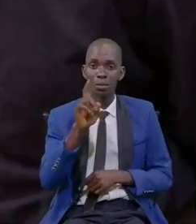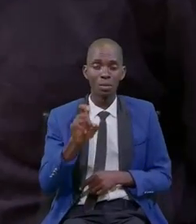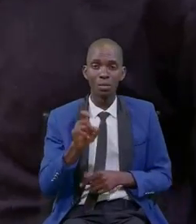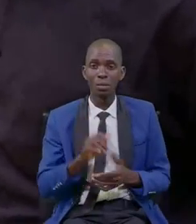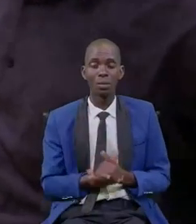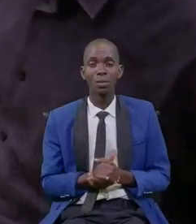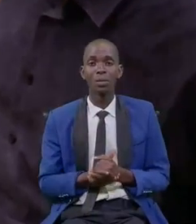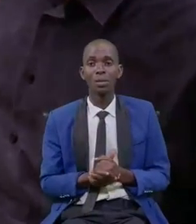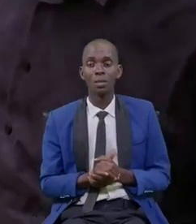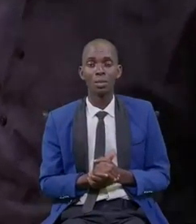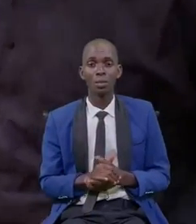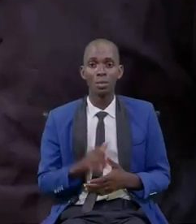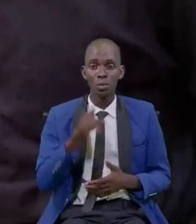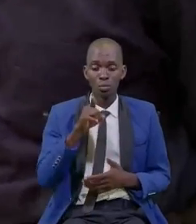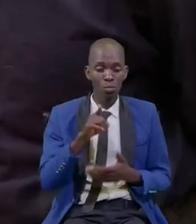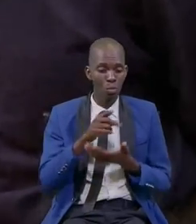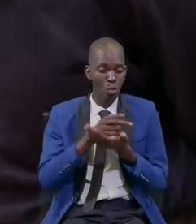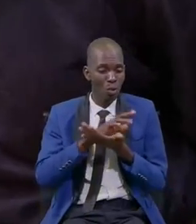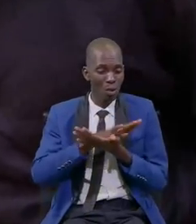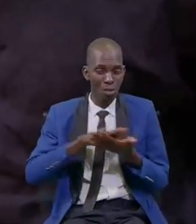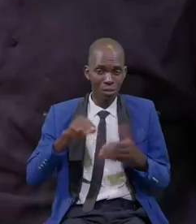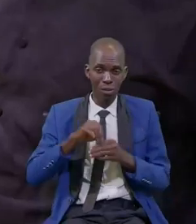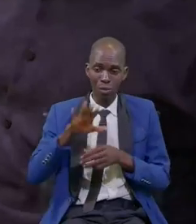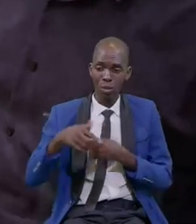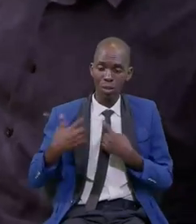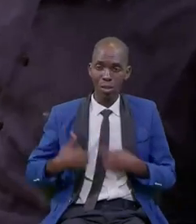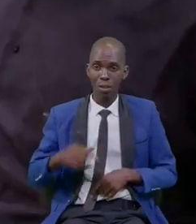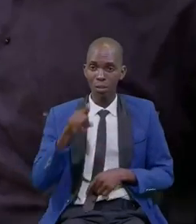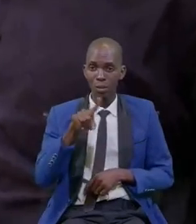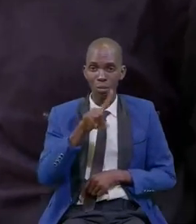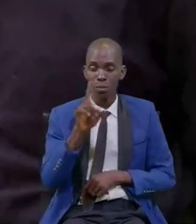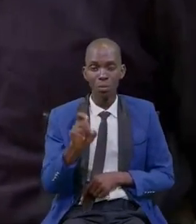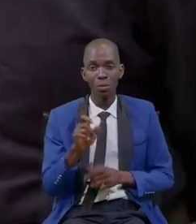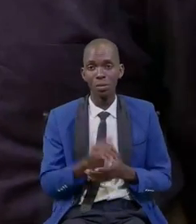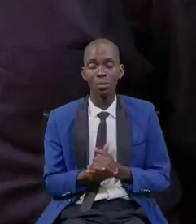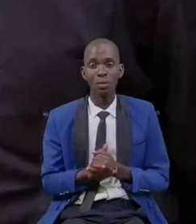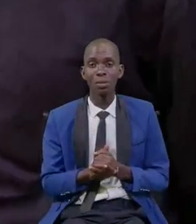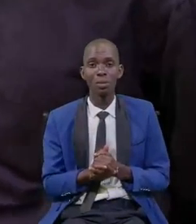Est-ce que vous êtes en paix dans votre cœur? Est-ce que vous avez le cœur pur?